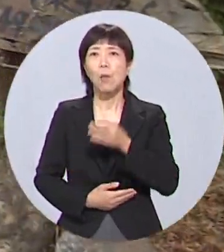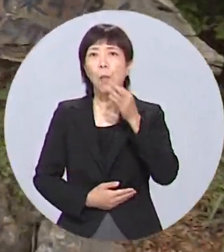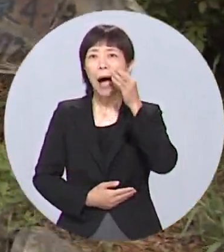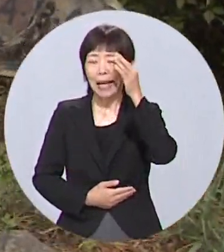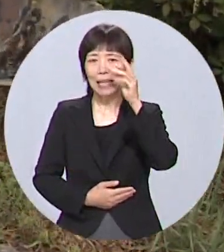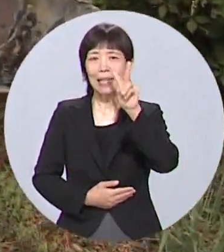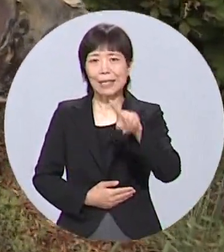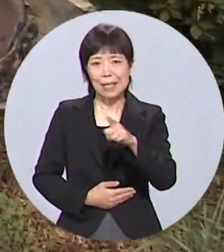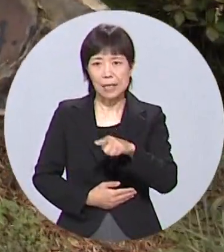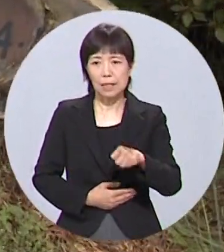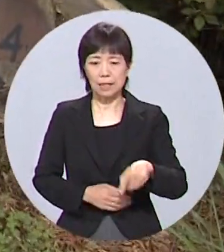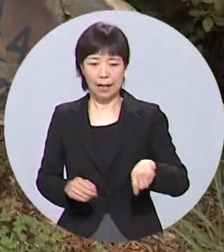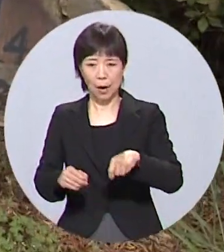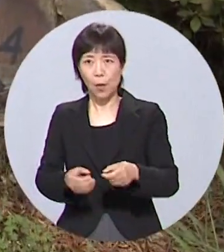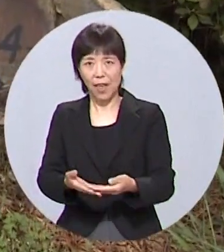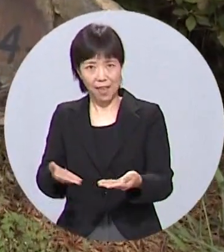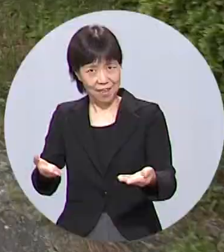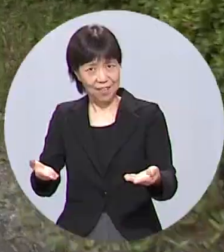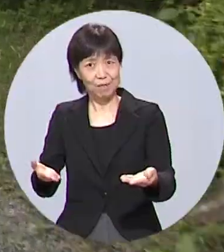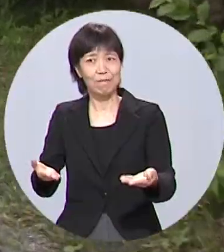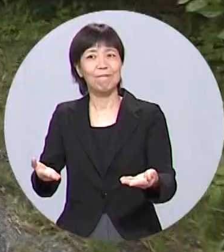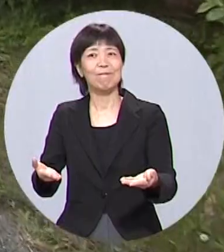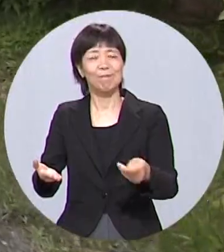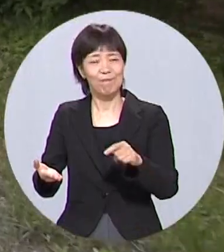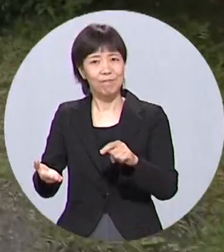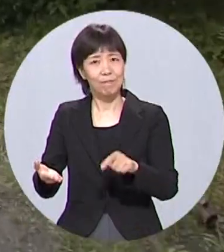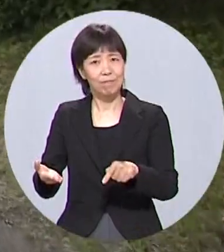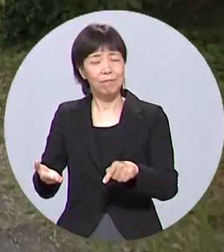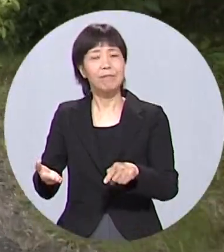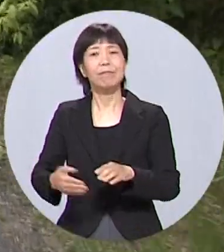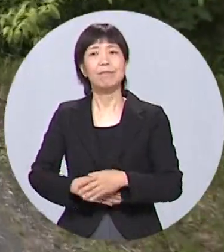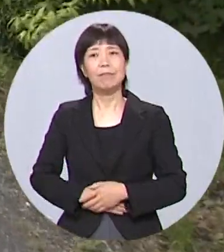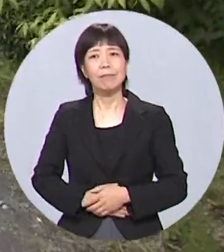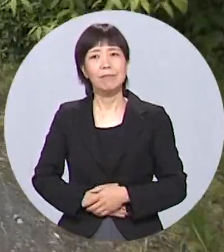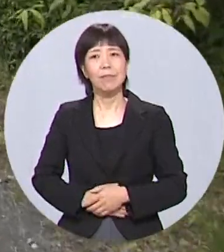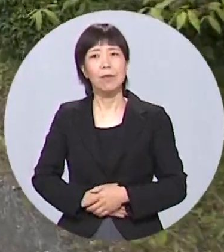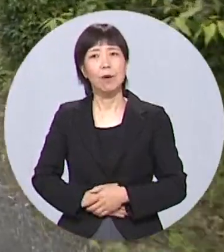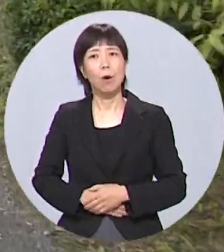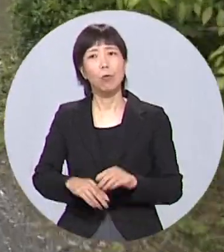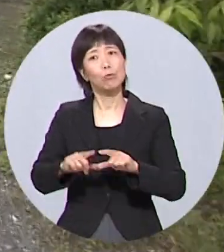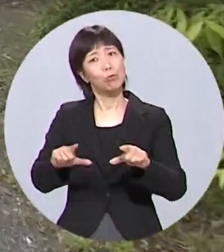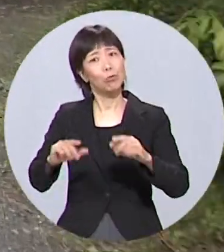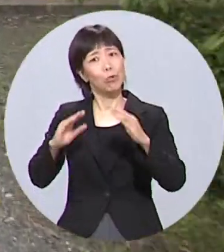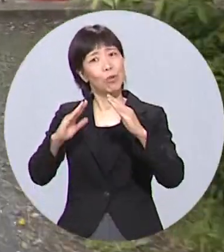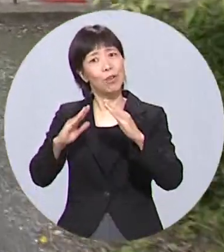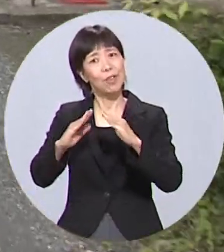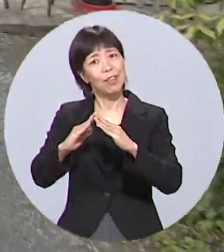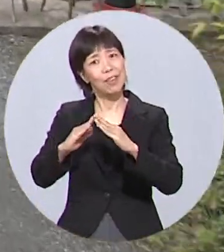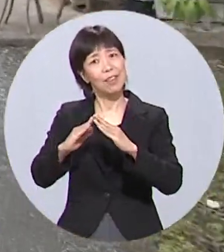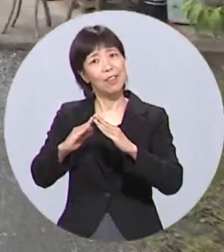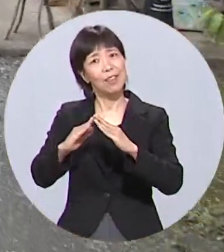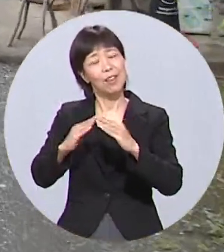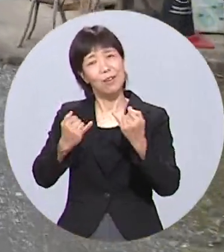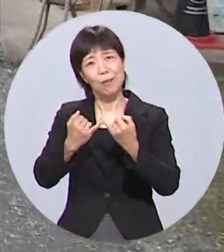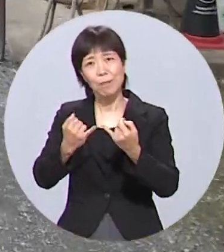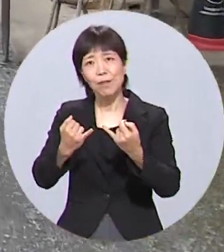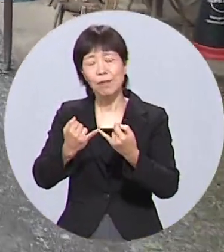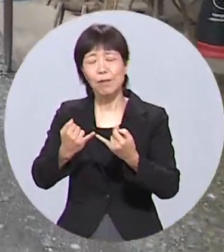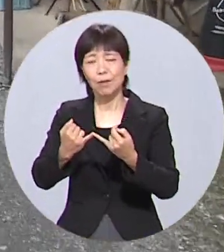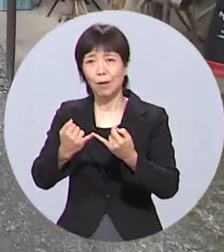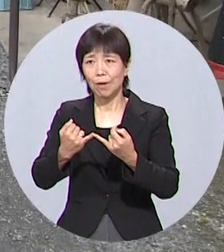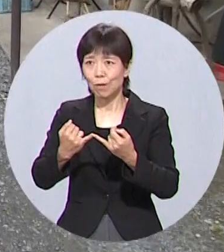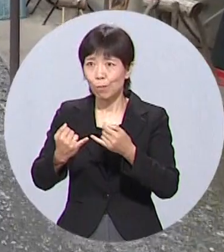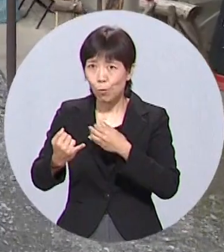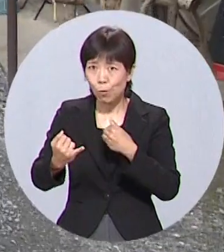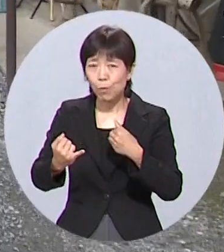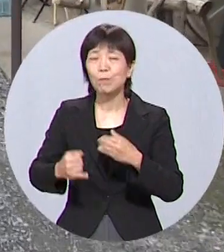フェです。はい、なんか本当に入っていいのかなっていう感じのお家感がありますね、かな